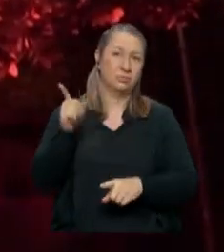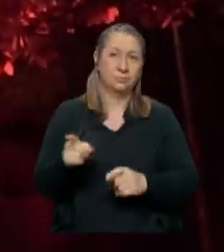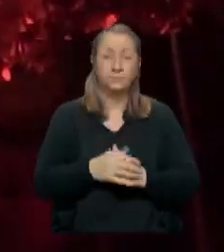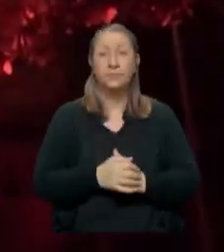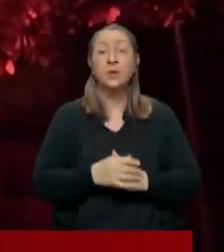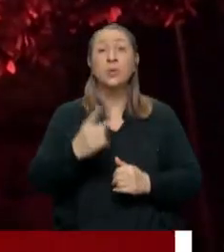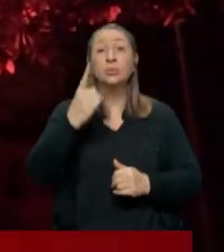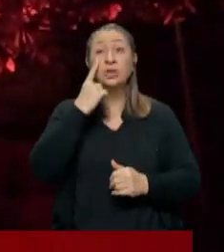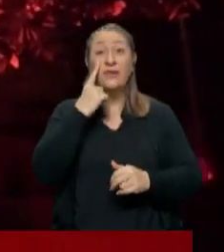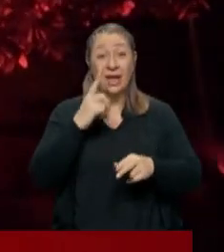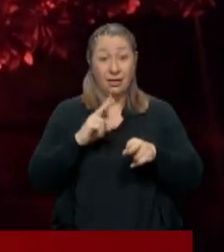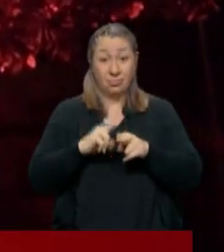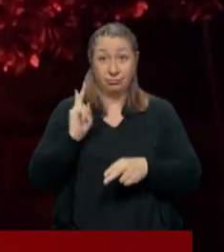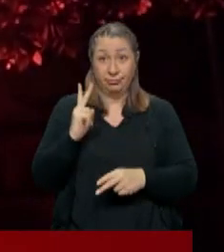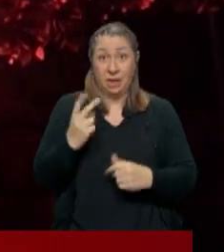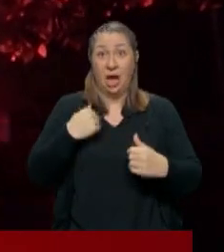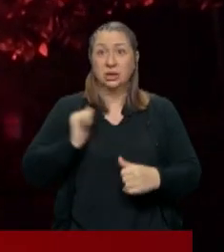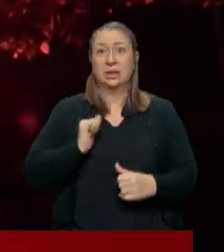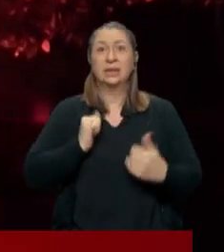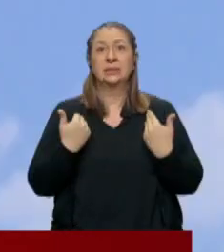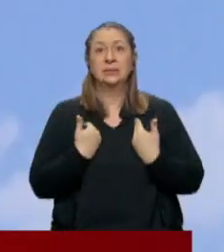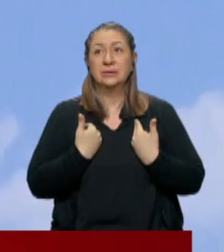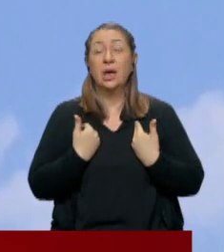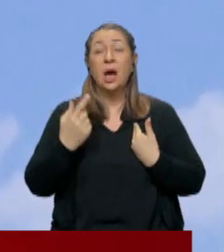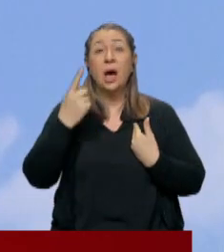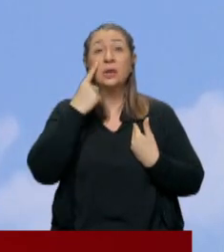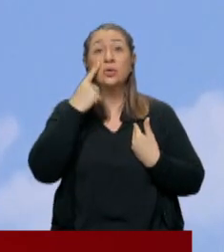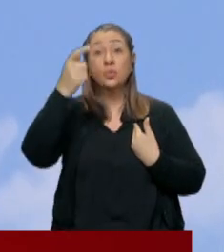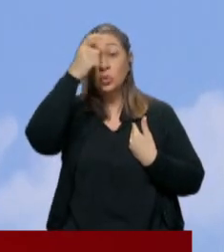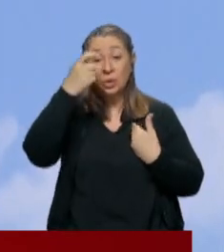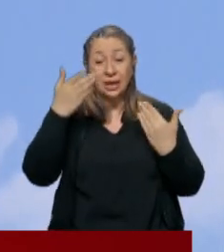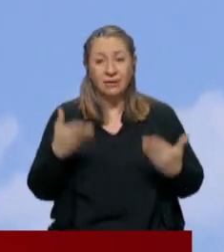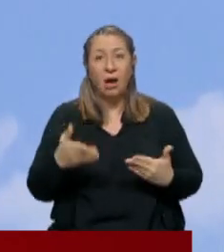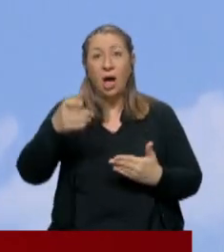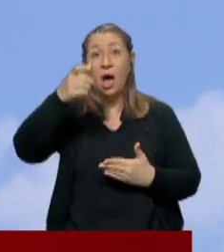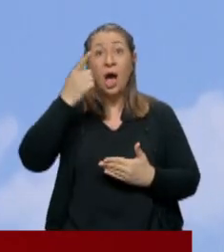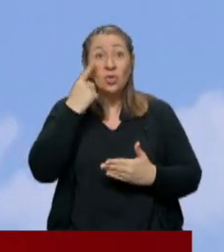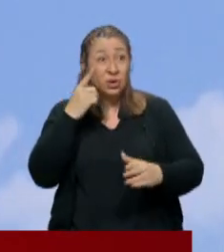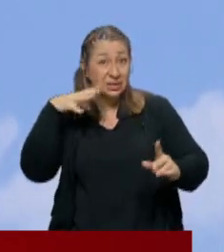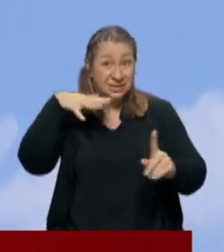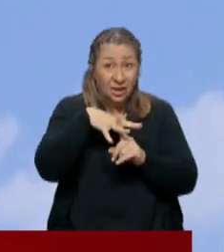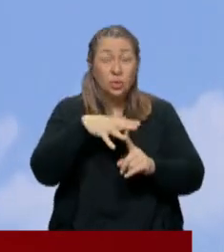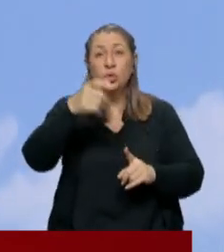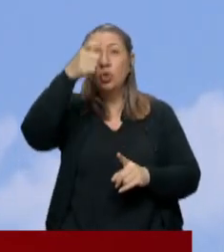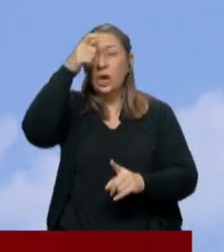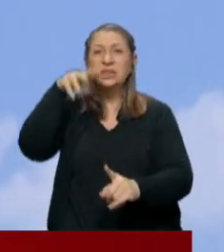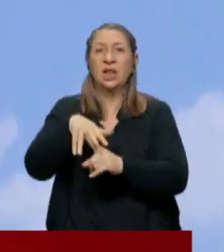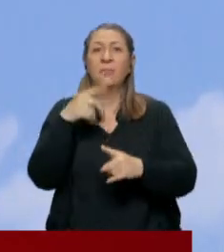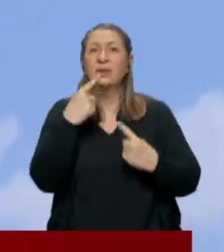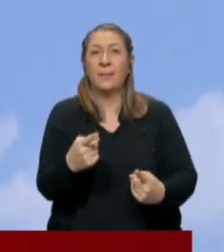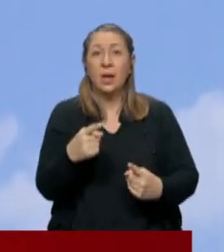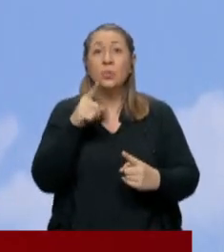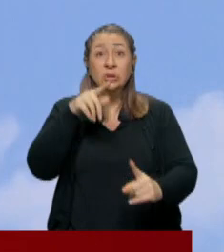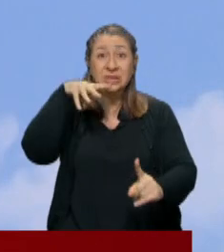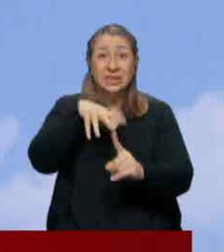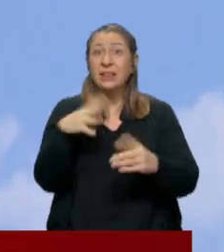sen devam et Aferin öyle Atatürk Türkiye'dir Atatürk'e saldırmak Türkiye'ye saldırmak tır